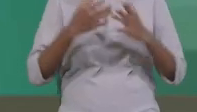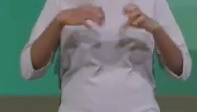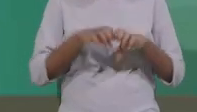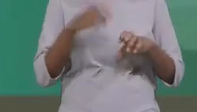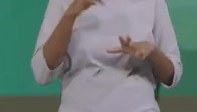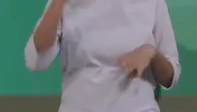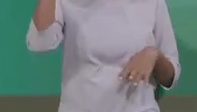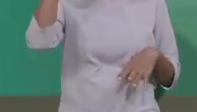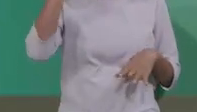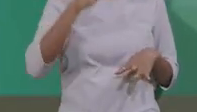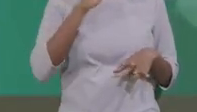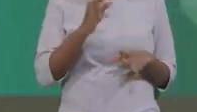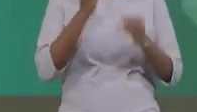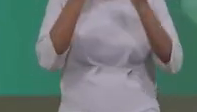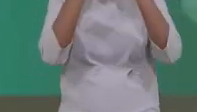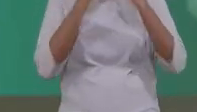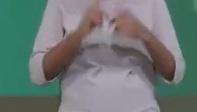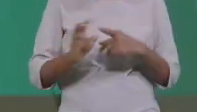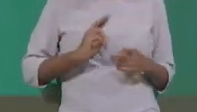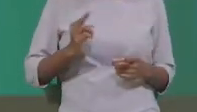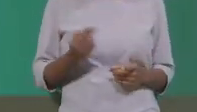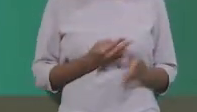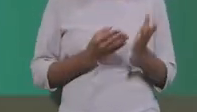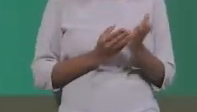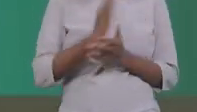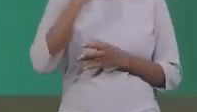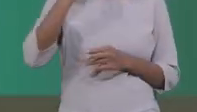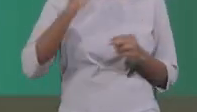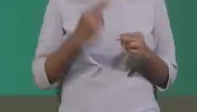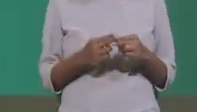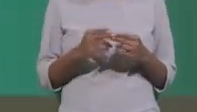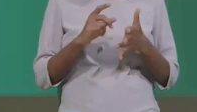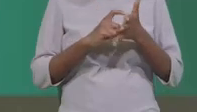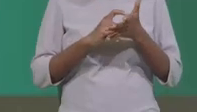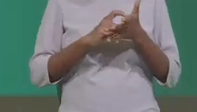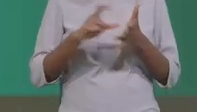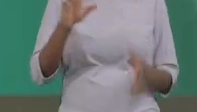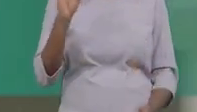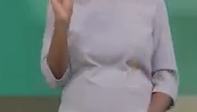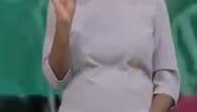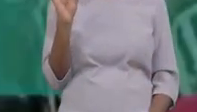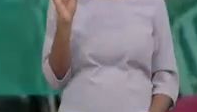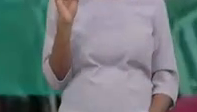dit, même les démons nous sont soumis en ton nom. Verset